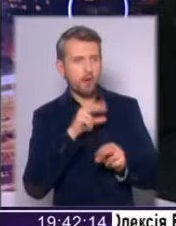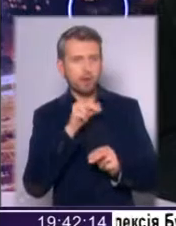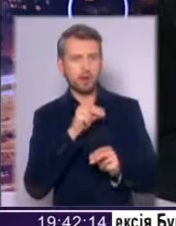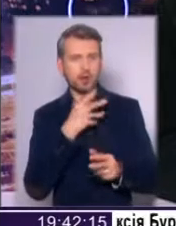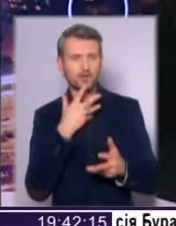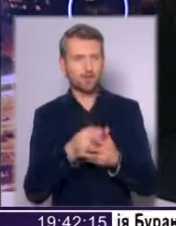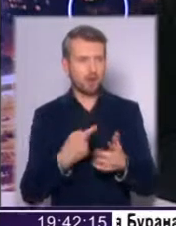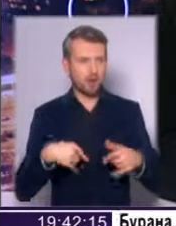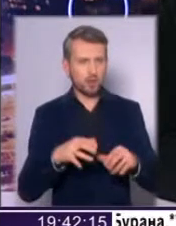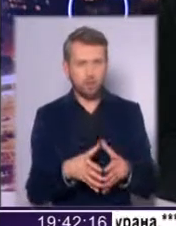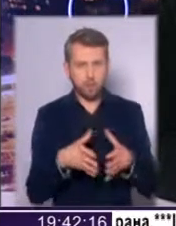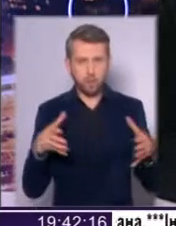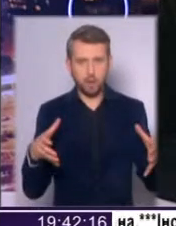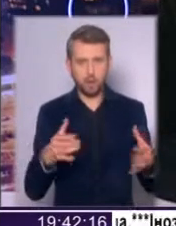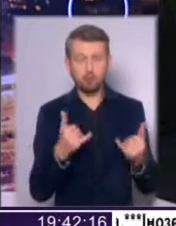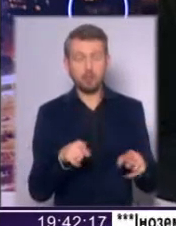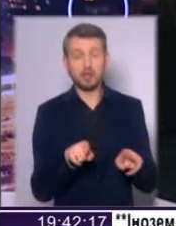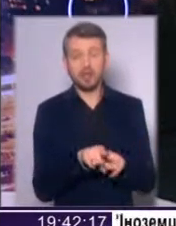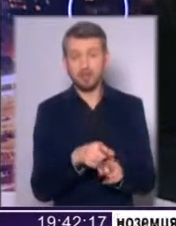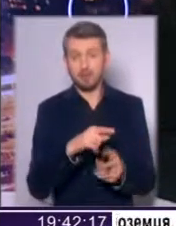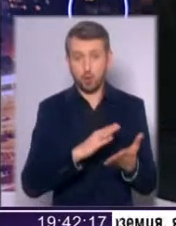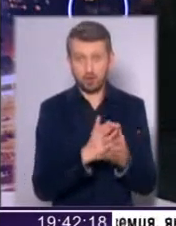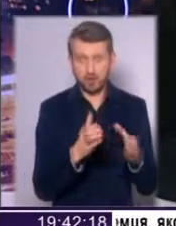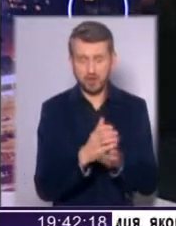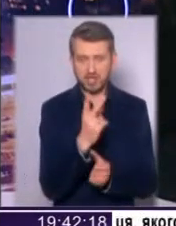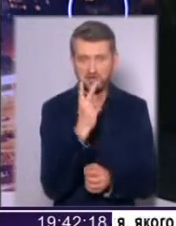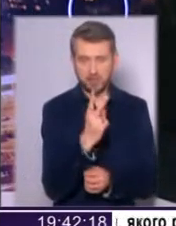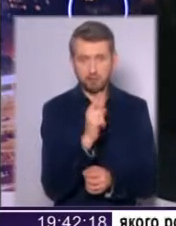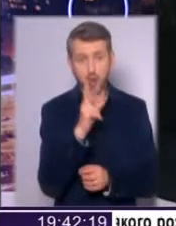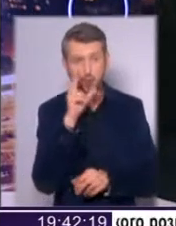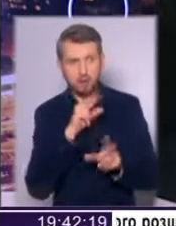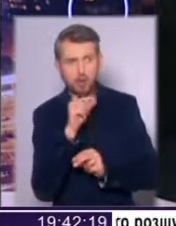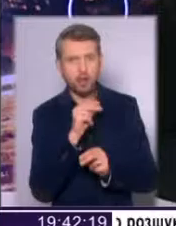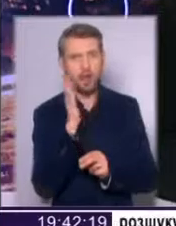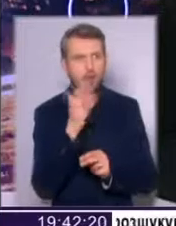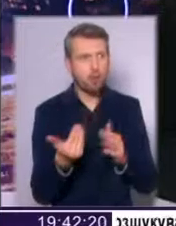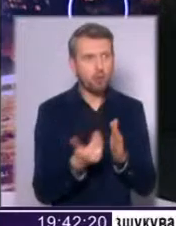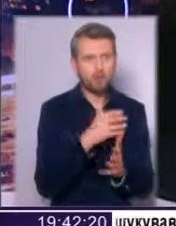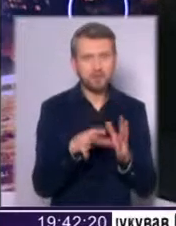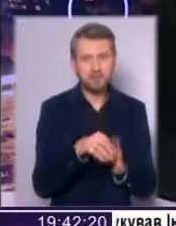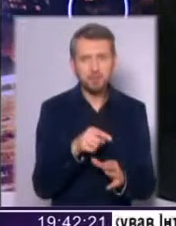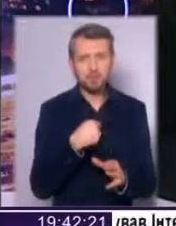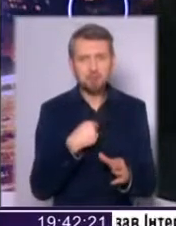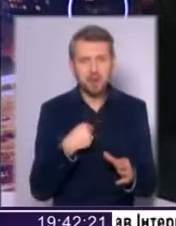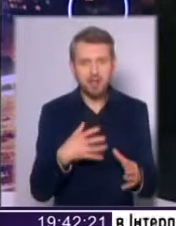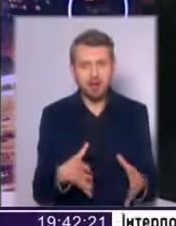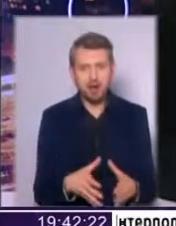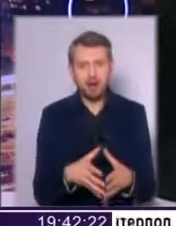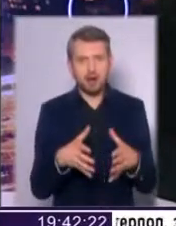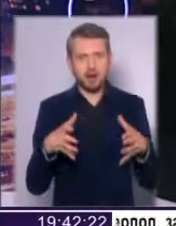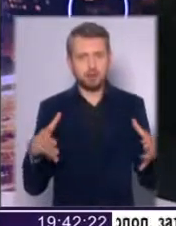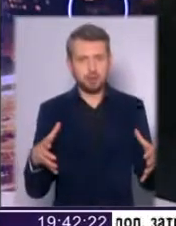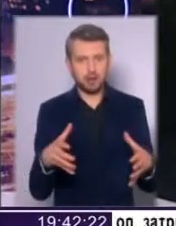свою фракцію. Сьогодні, я би сказав, дві таких політичних сили, які розраховують у результаті виборів суттєво збільшити свою